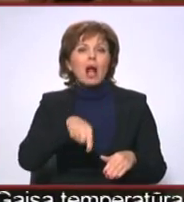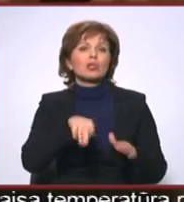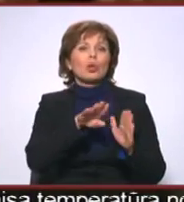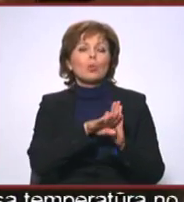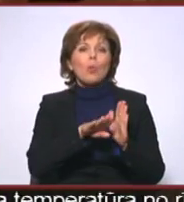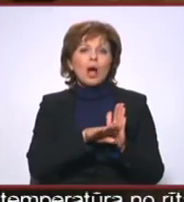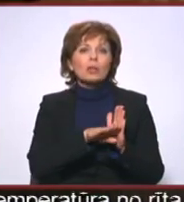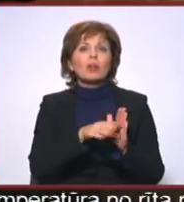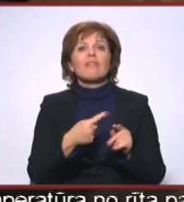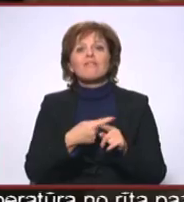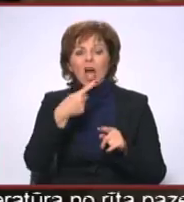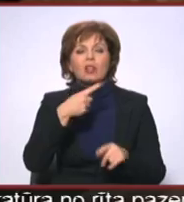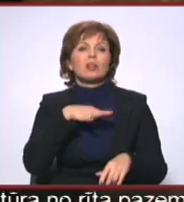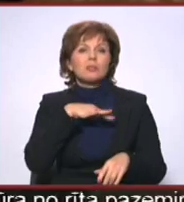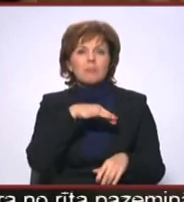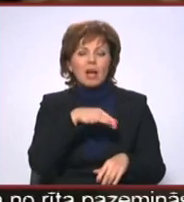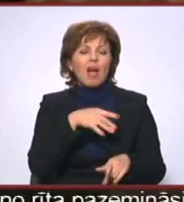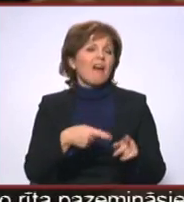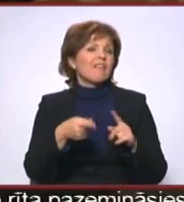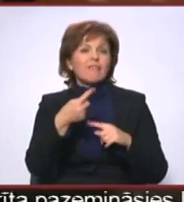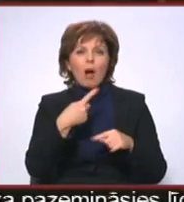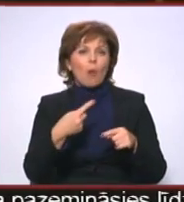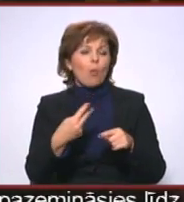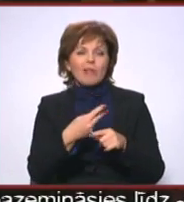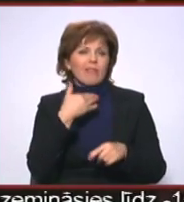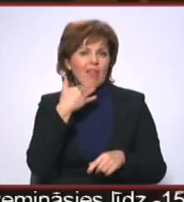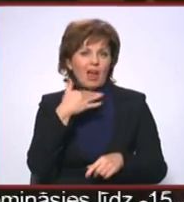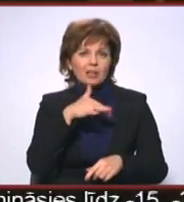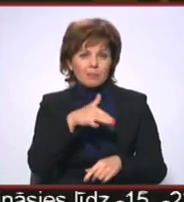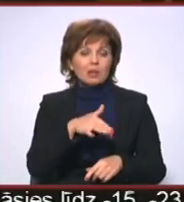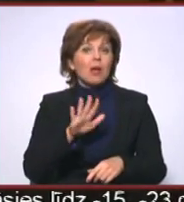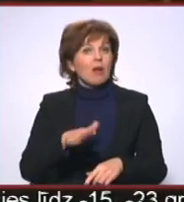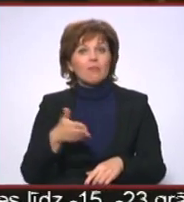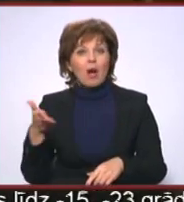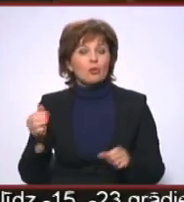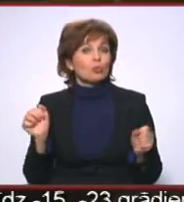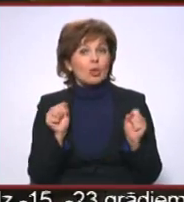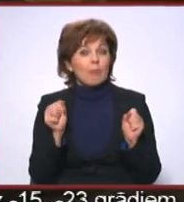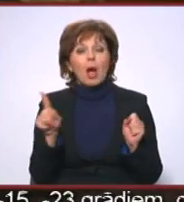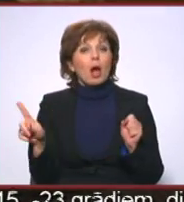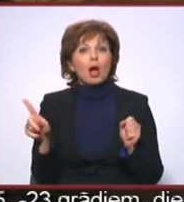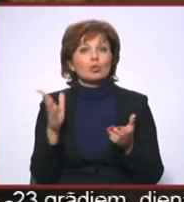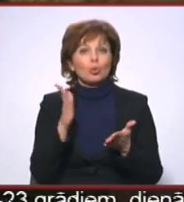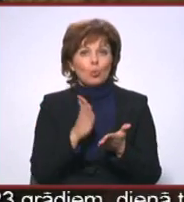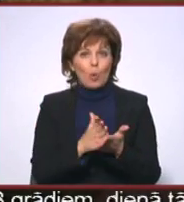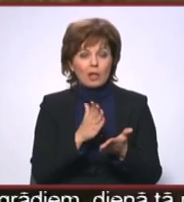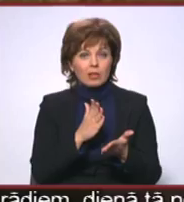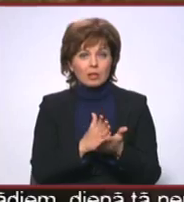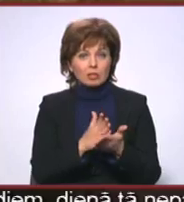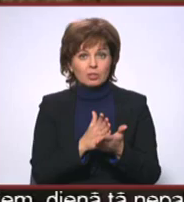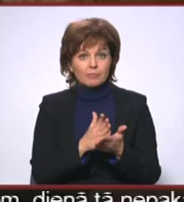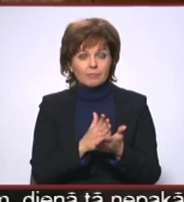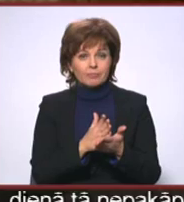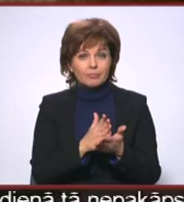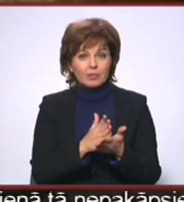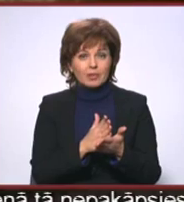Vienu reizi bijis un vairāk nevēlas tur atgriezties. Jūs nebaidāties, ka ar jums kaut kas var notikt?